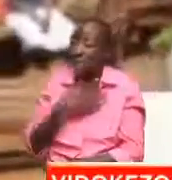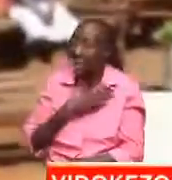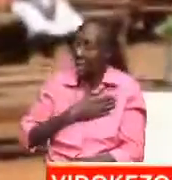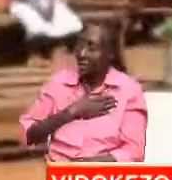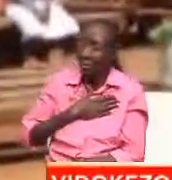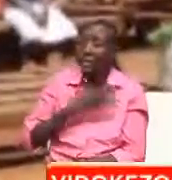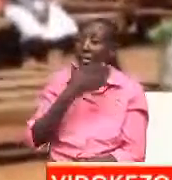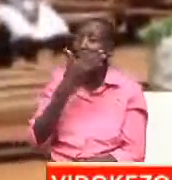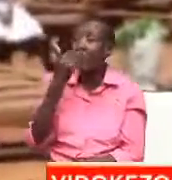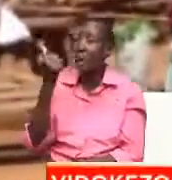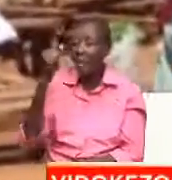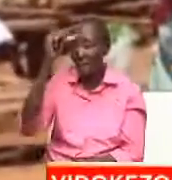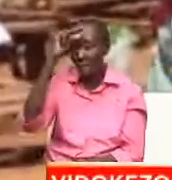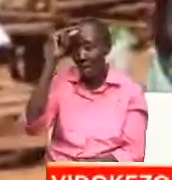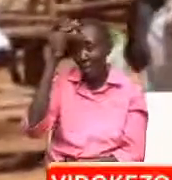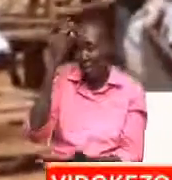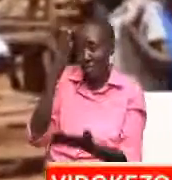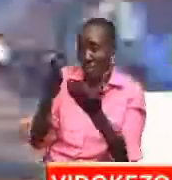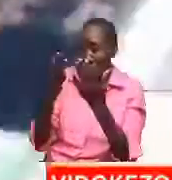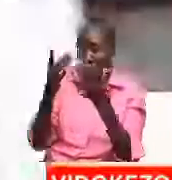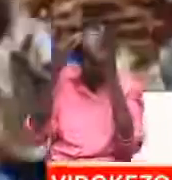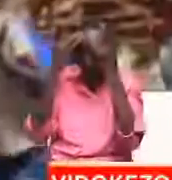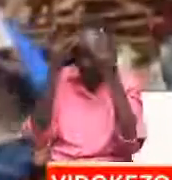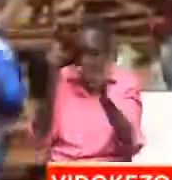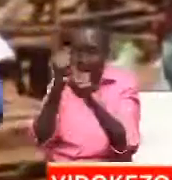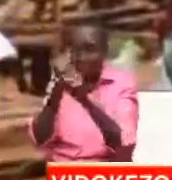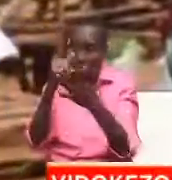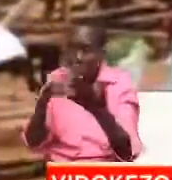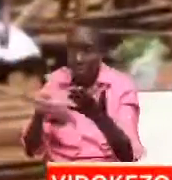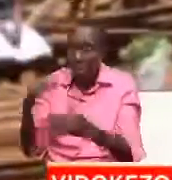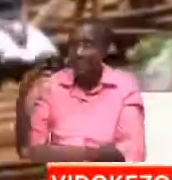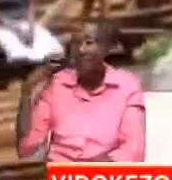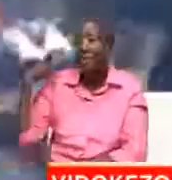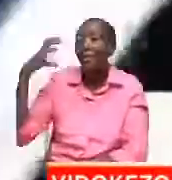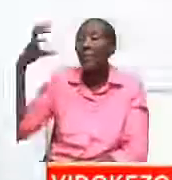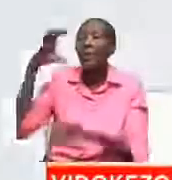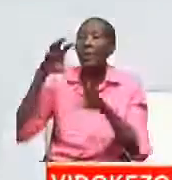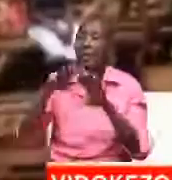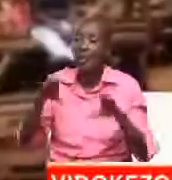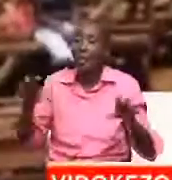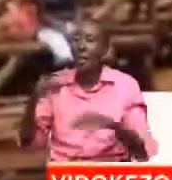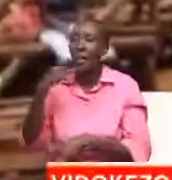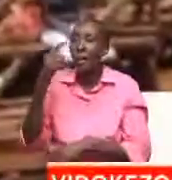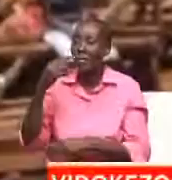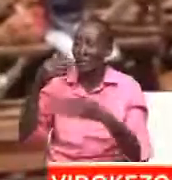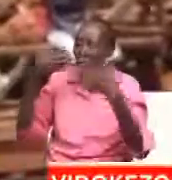vile inatusaidia. Mwenyekiti wa soko hili anasema kuwa hasara ya mamilioni tayari